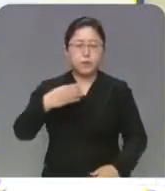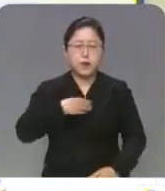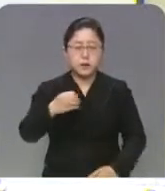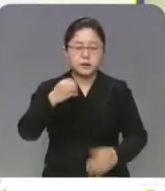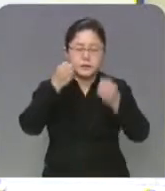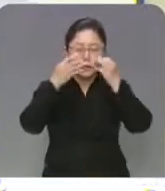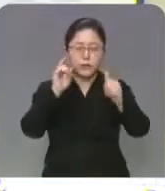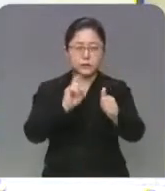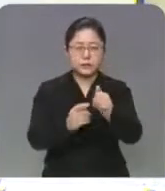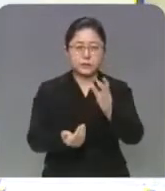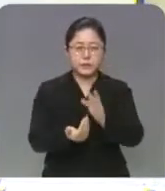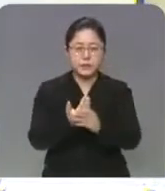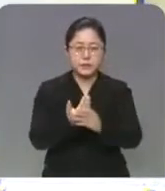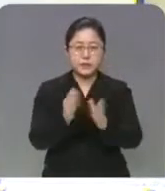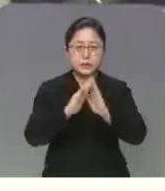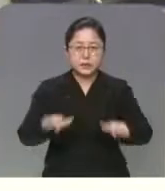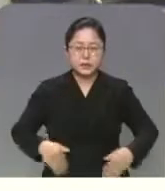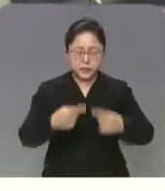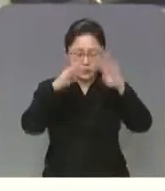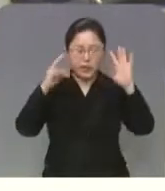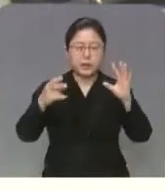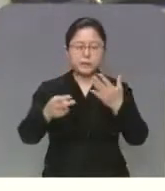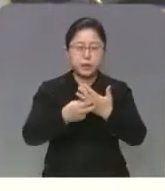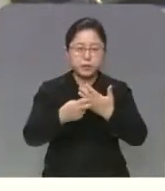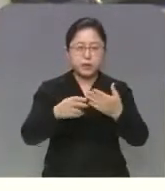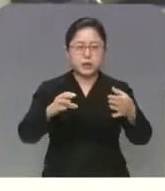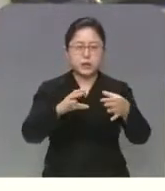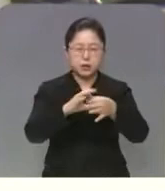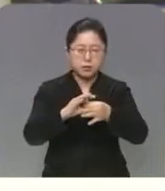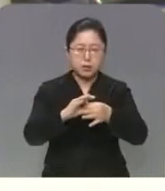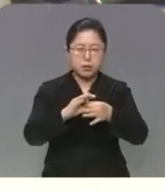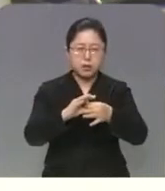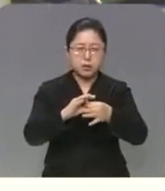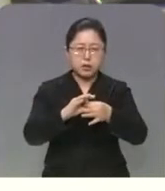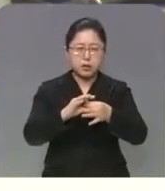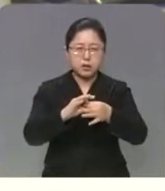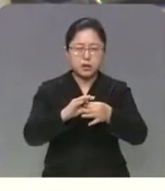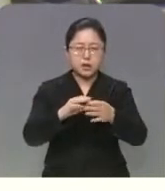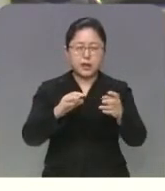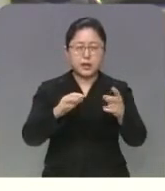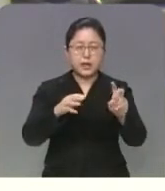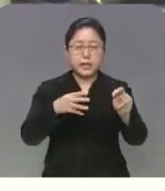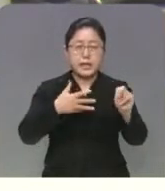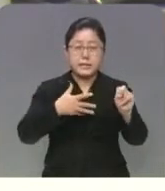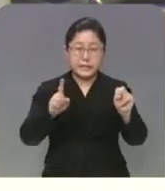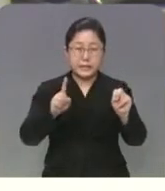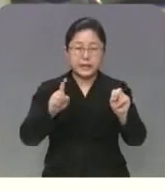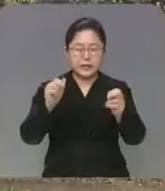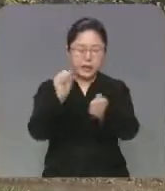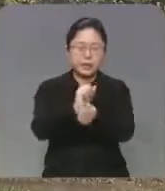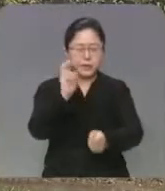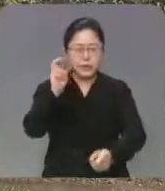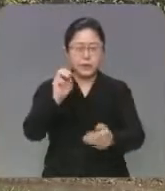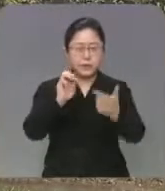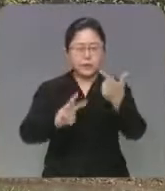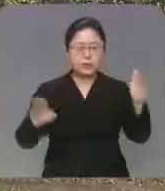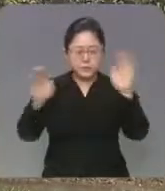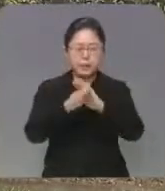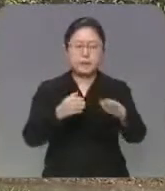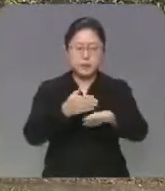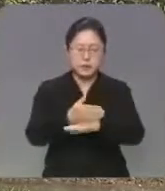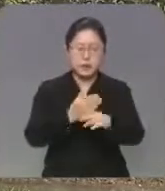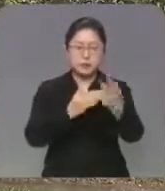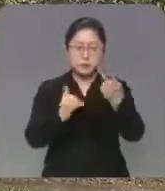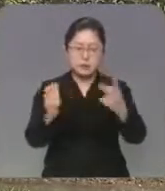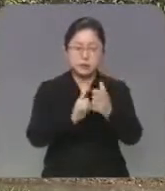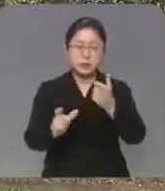무안군에서도 신규 확진자가 나왔는데 전남대병원 확진자와 연관된 다차 감염으로 추정되고 있습니다. 나주에서도 밤늦게 2명이